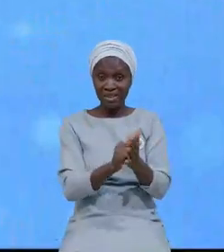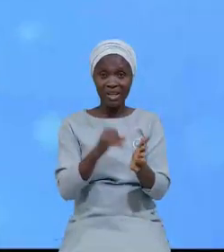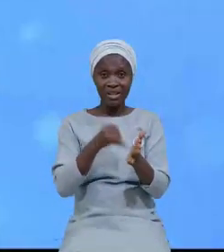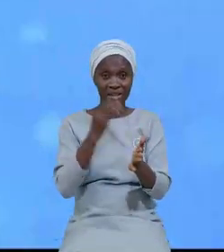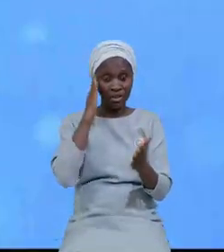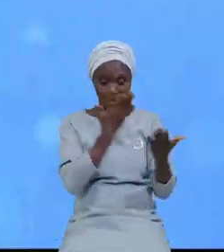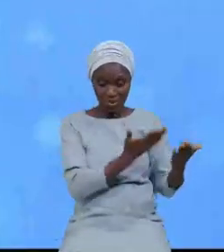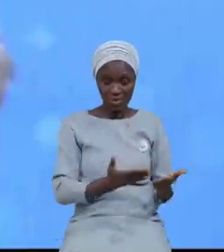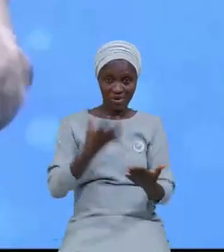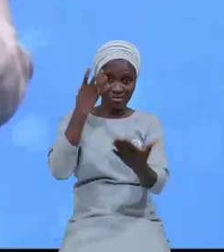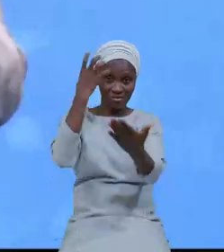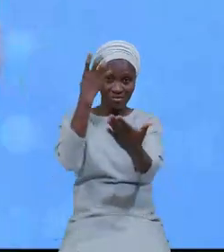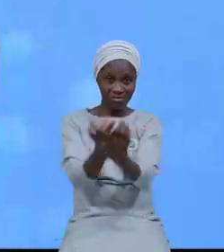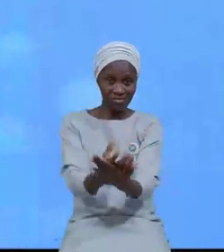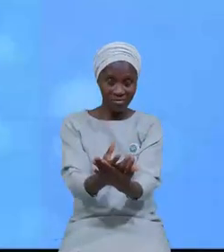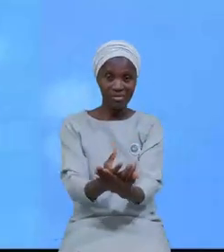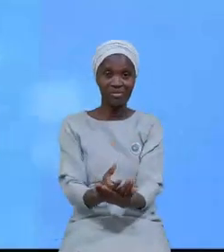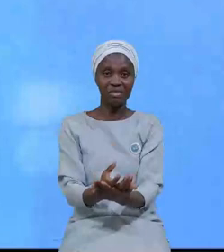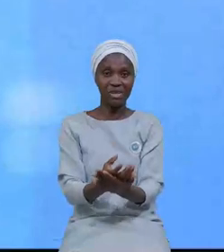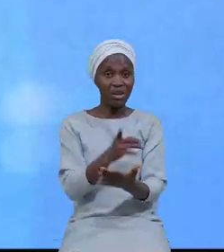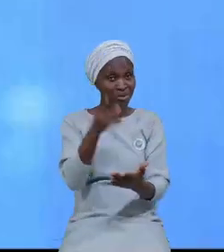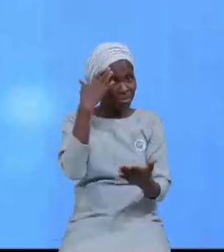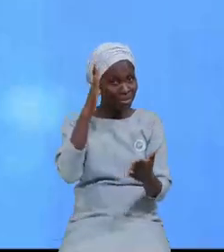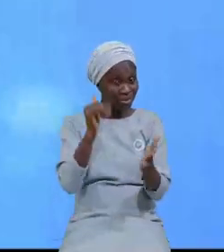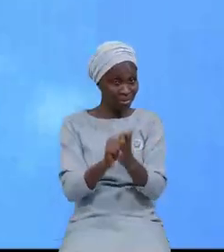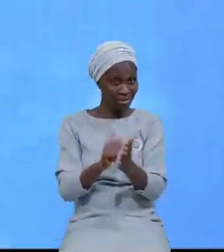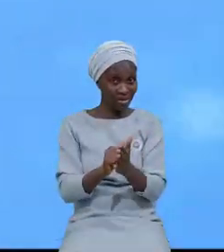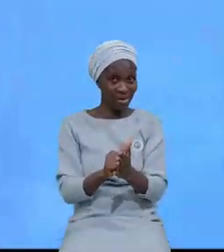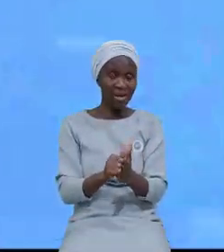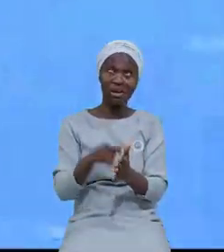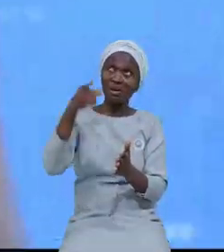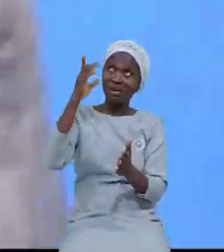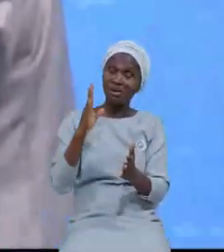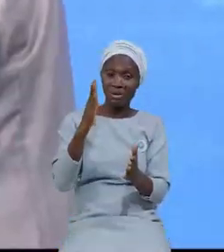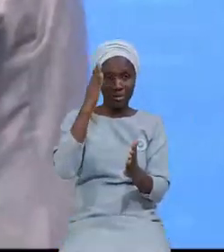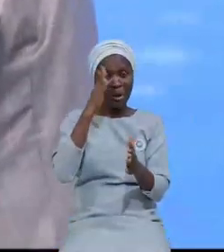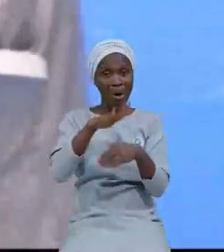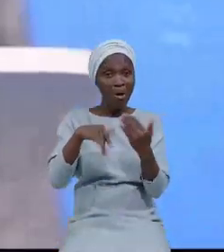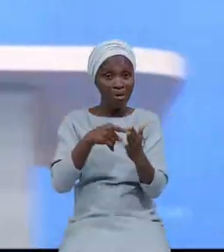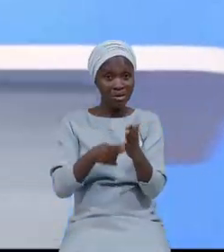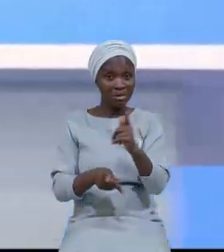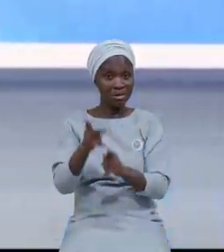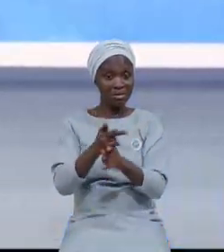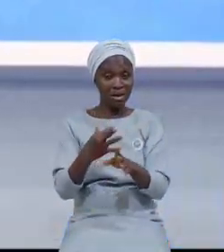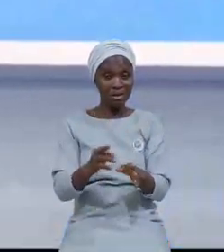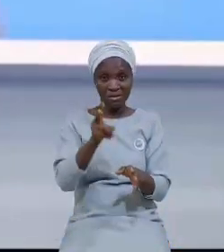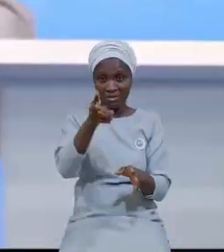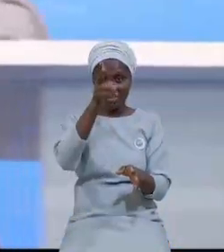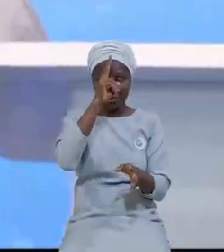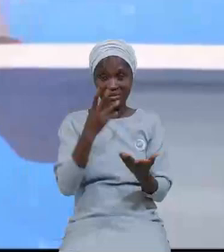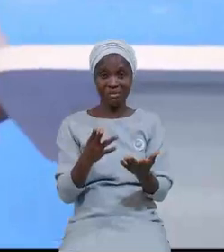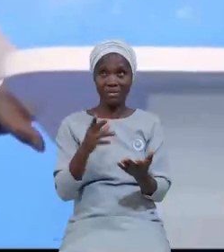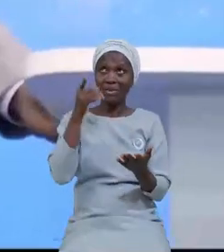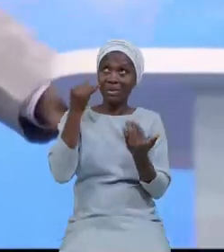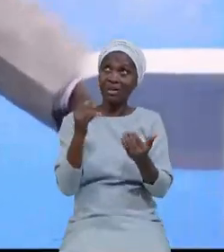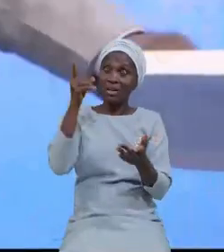tu pensais que je peux le faire et m'échapper toutous C temps d'ignorance maintenant nous venons et nous